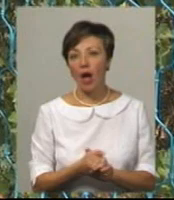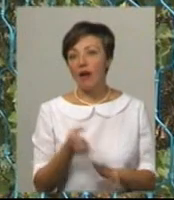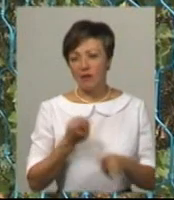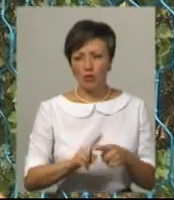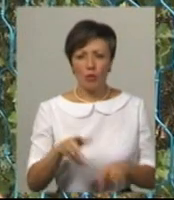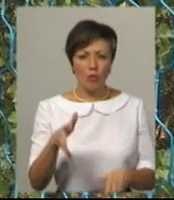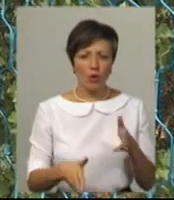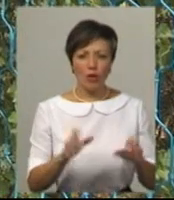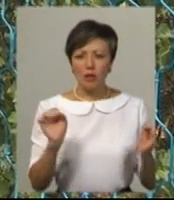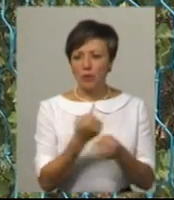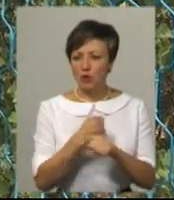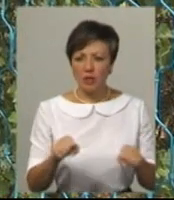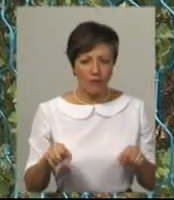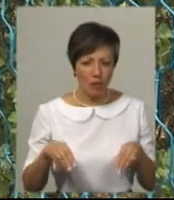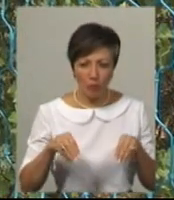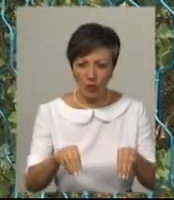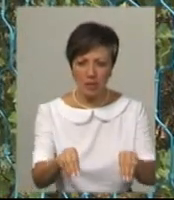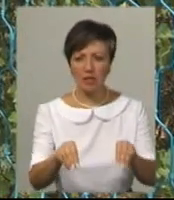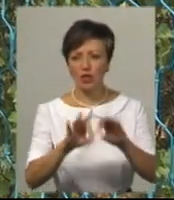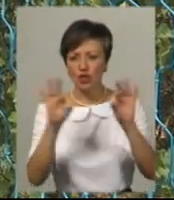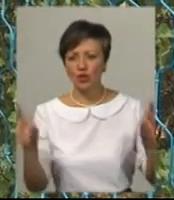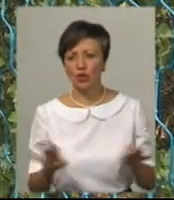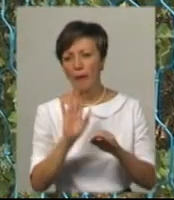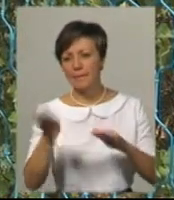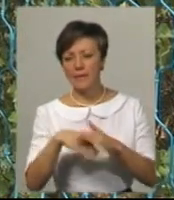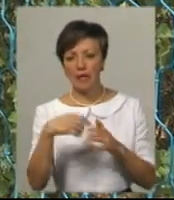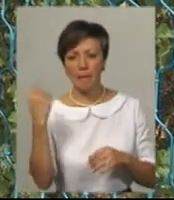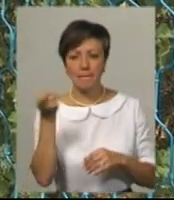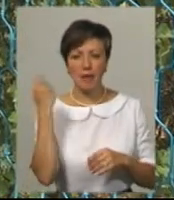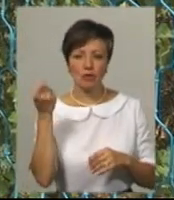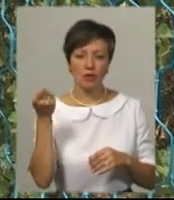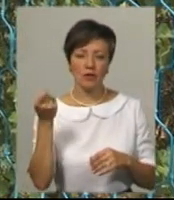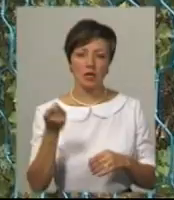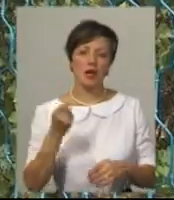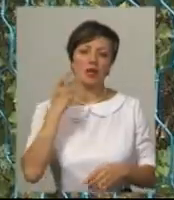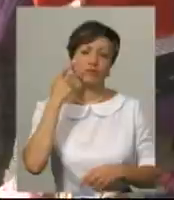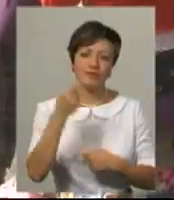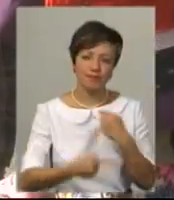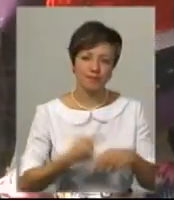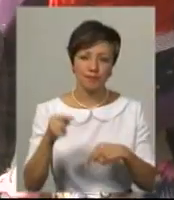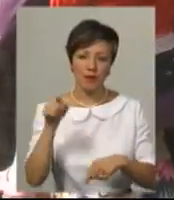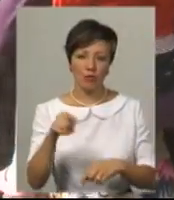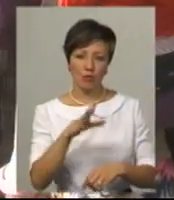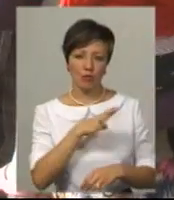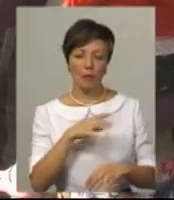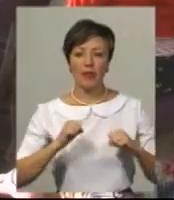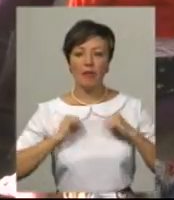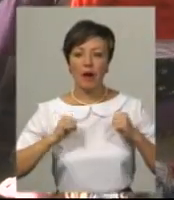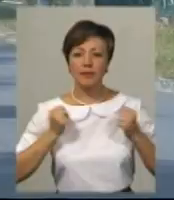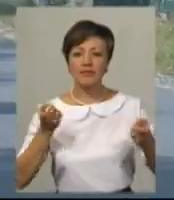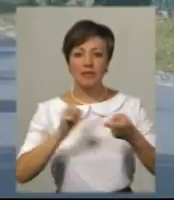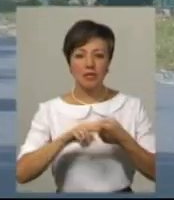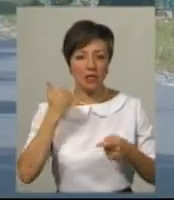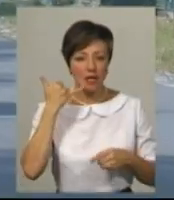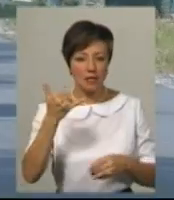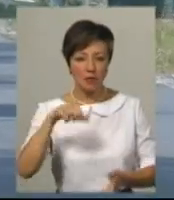болоті, там неможливо нічого, ні посіяти, ні, нічого, це підпасовіще, тільки це, віками воно там було. Наразі ми намагаємося зв'язатися